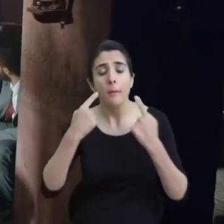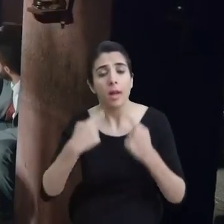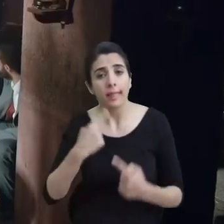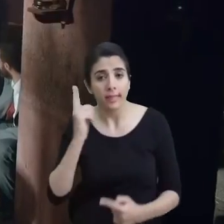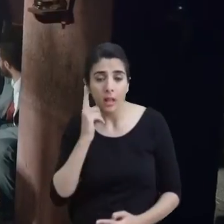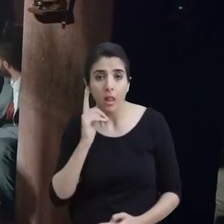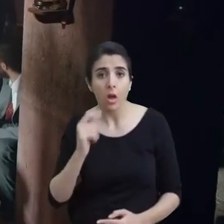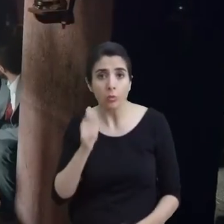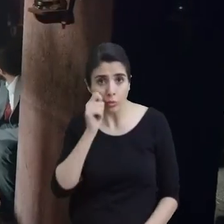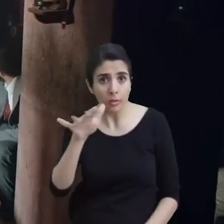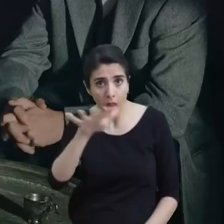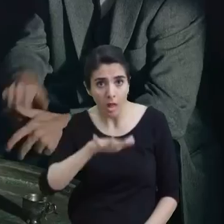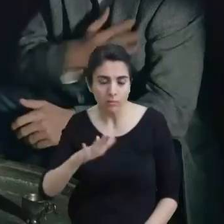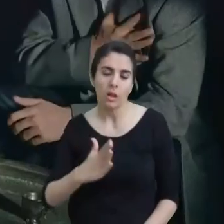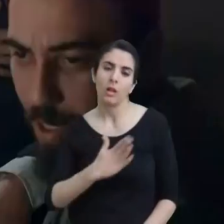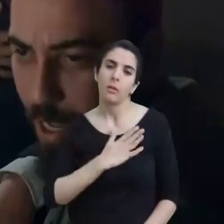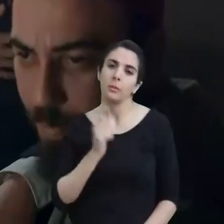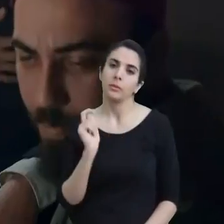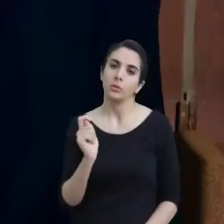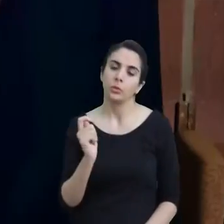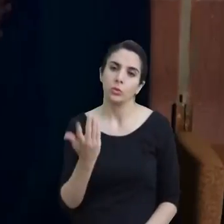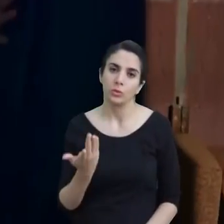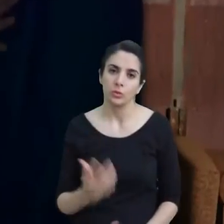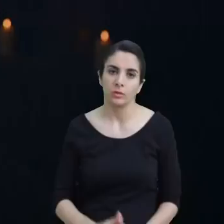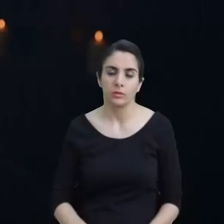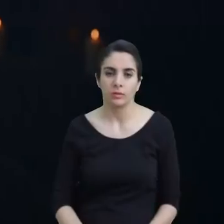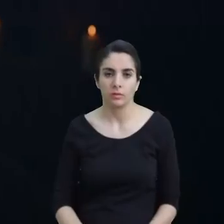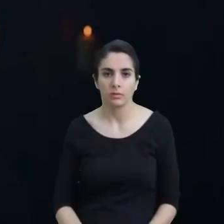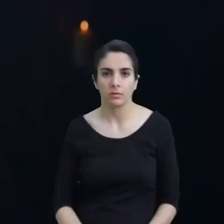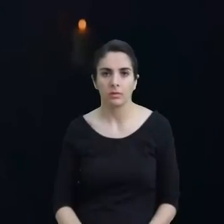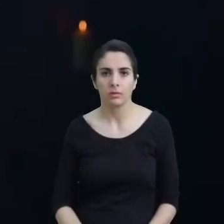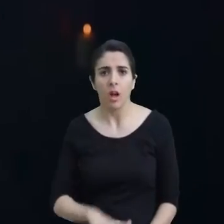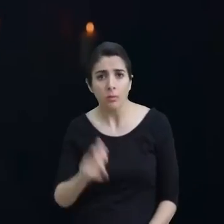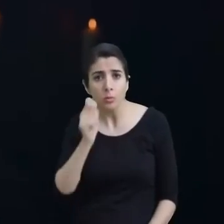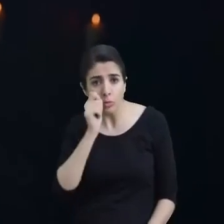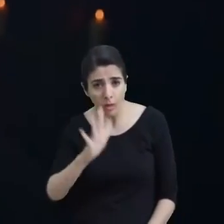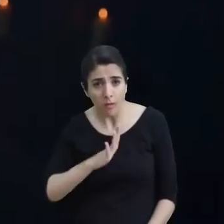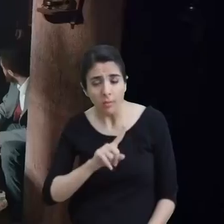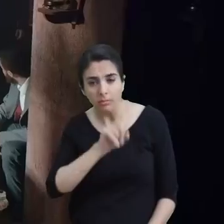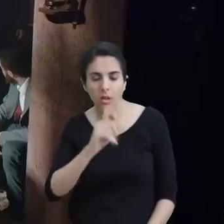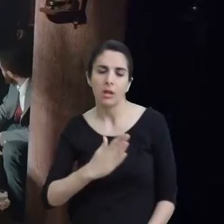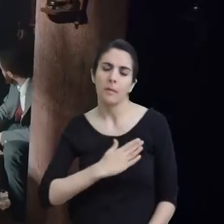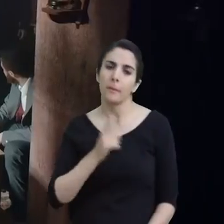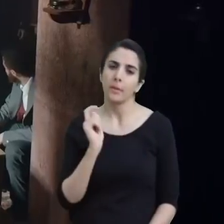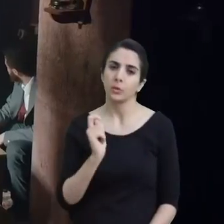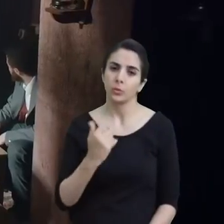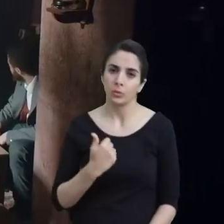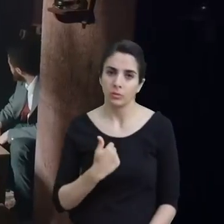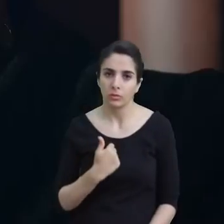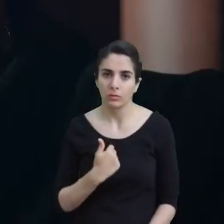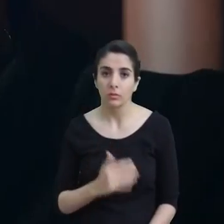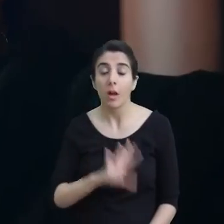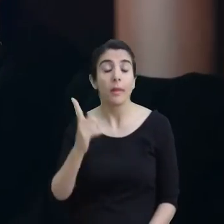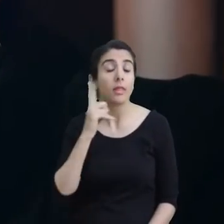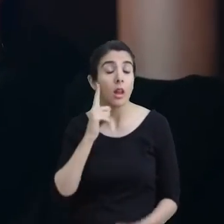dinleyin. Müslüman mıyız? Elhamdülillah. Eller göğse koyuldu. Müslüman mıyız?